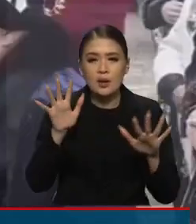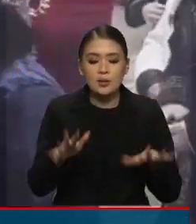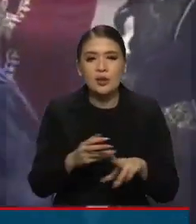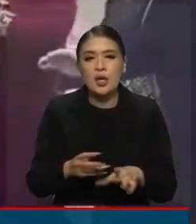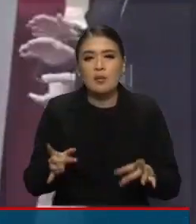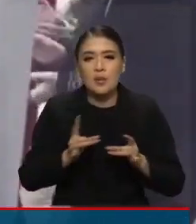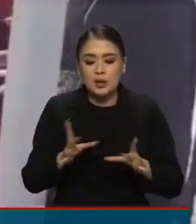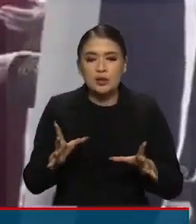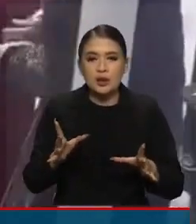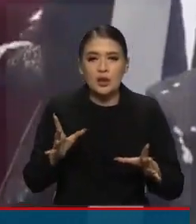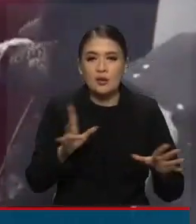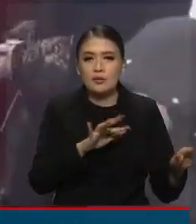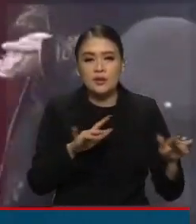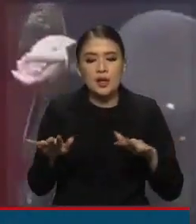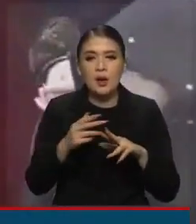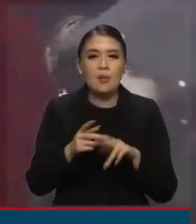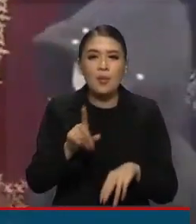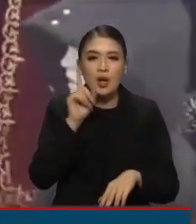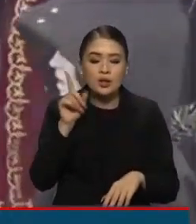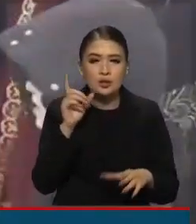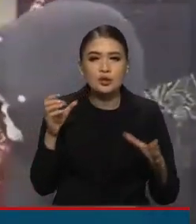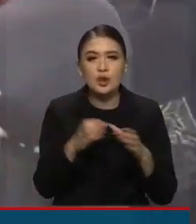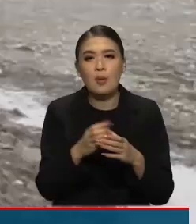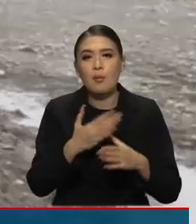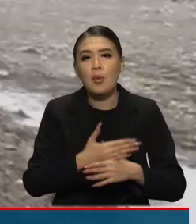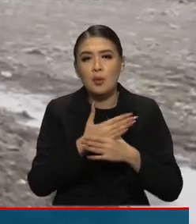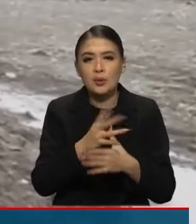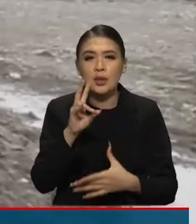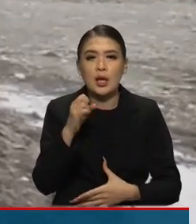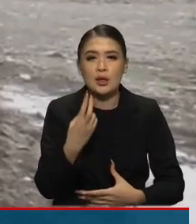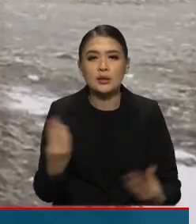Праздничный ритм задает местная молодежь, нарядившись в национальную одежду.